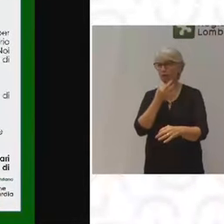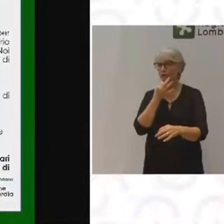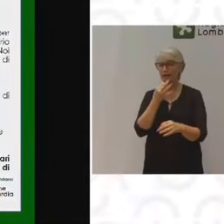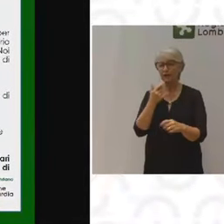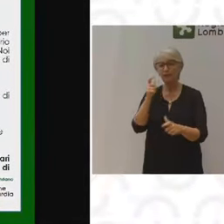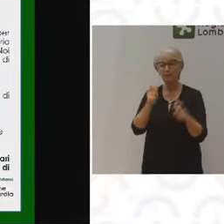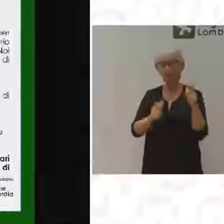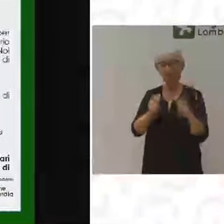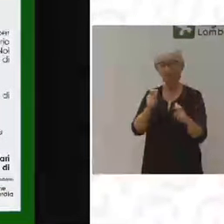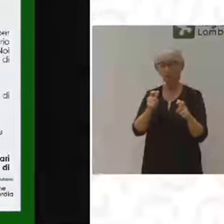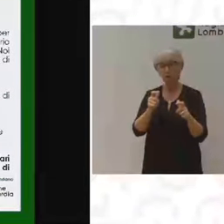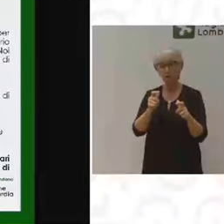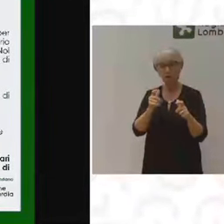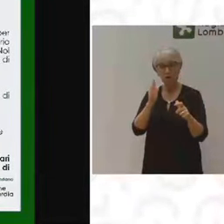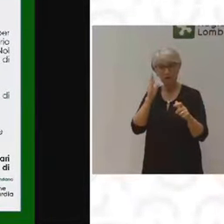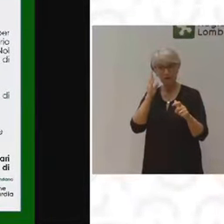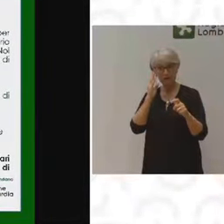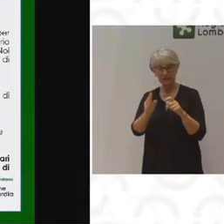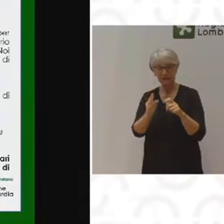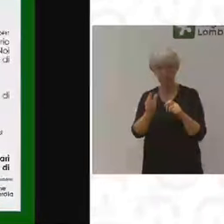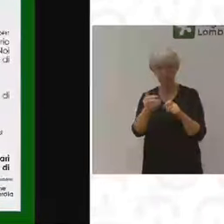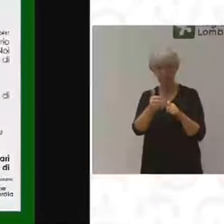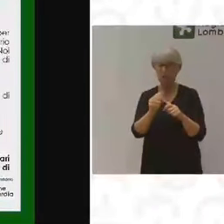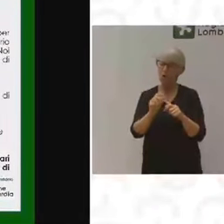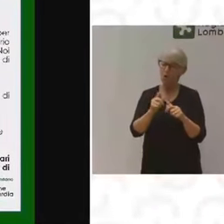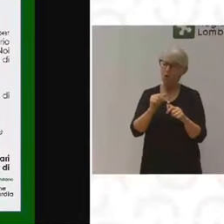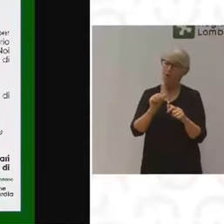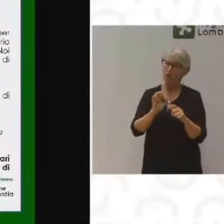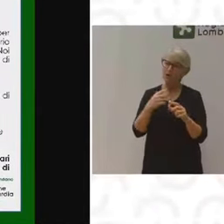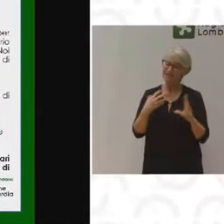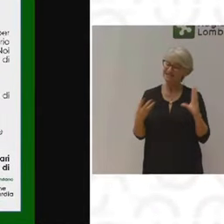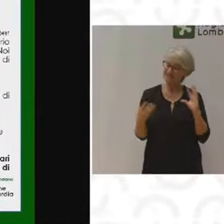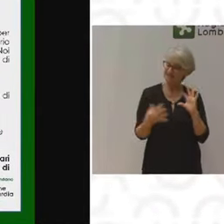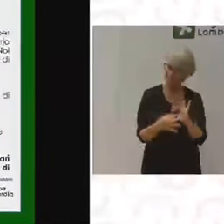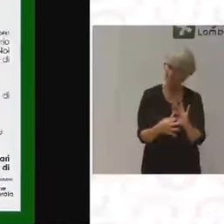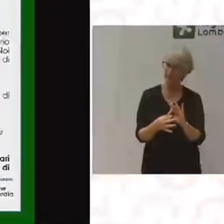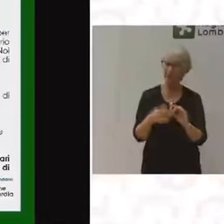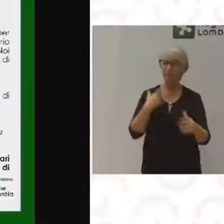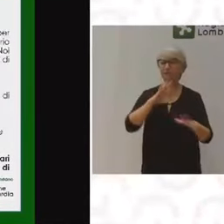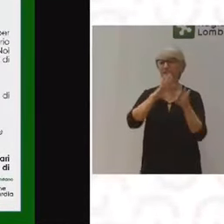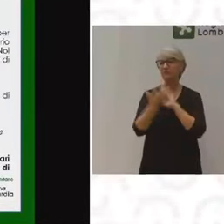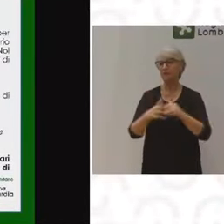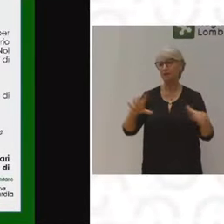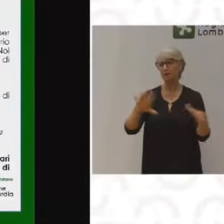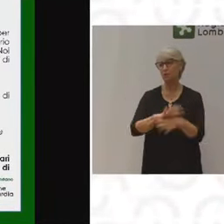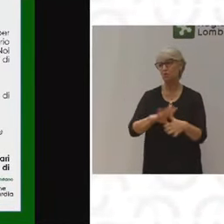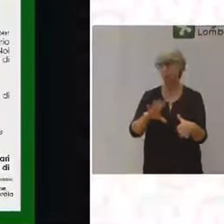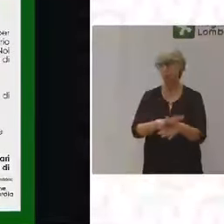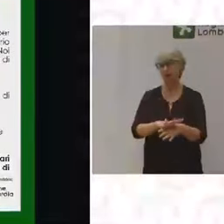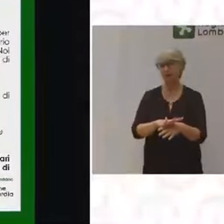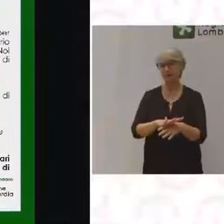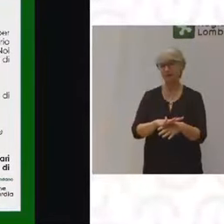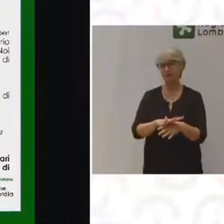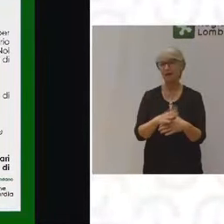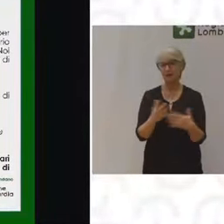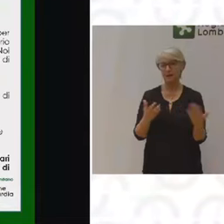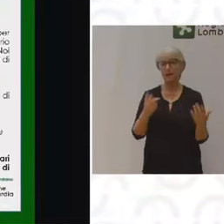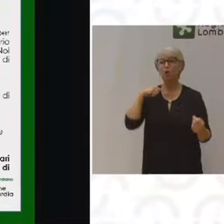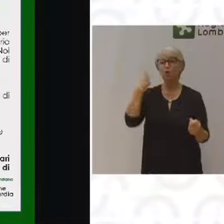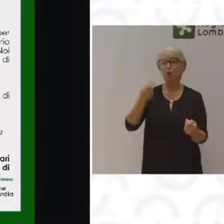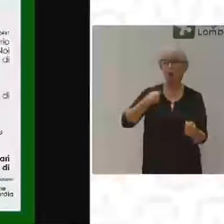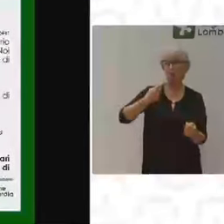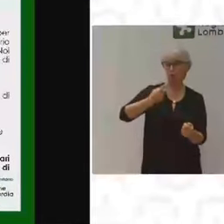persone direttamente coinvolte, ma anche quelle che possono essere insieme a fare squadra, a sostenere i progetti del durante noi, del dopo di noi